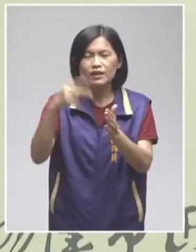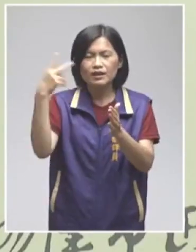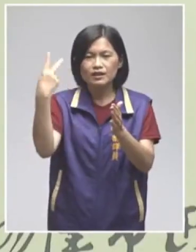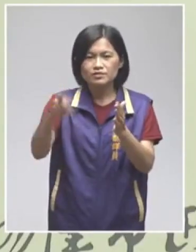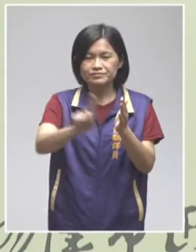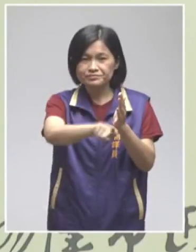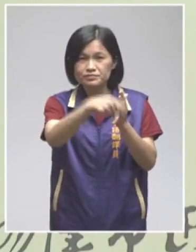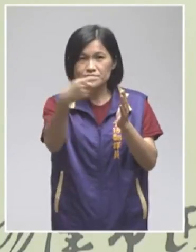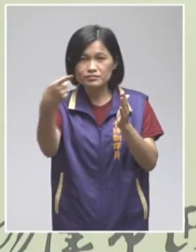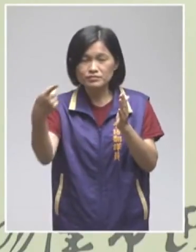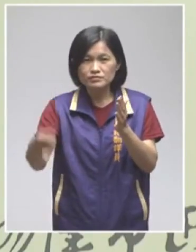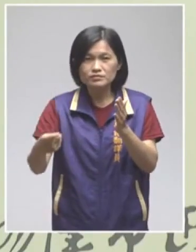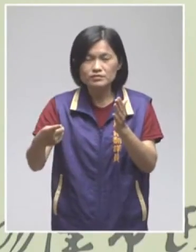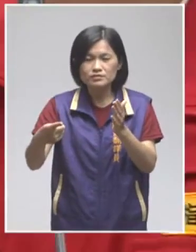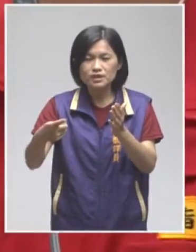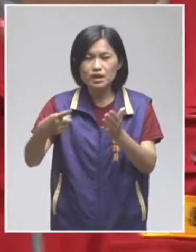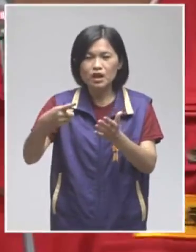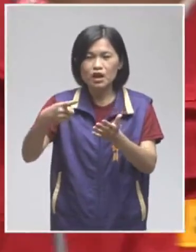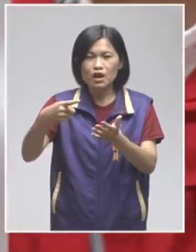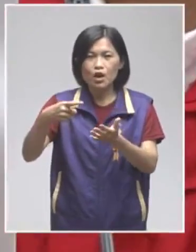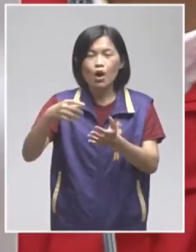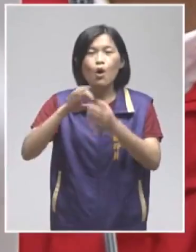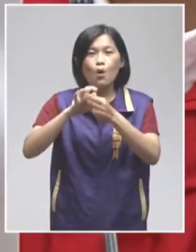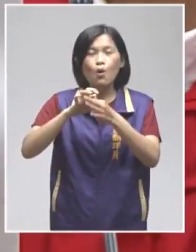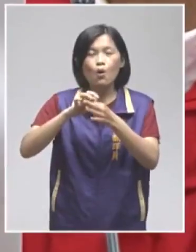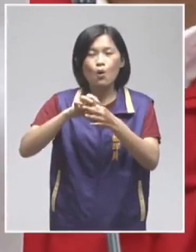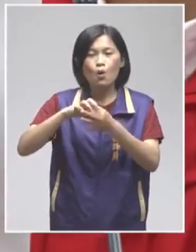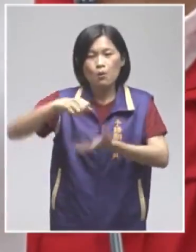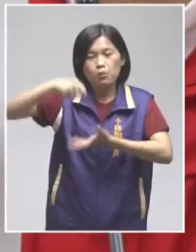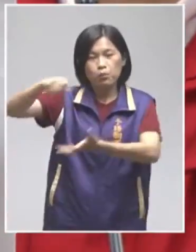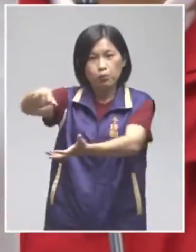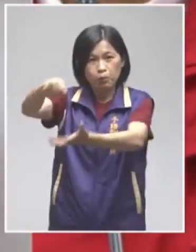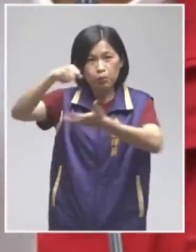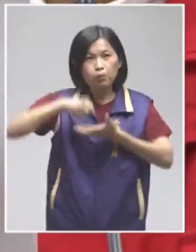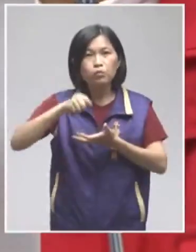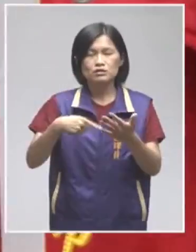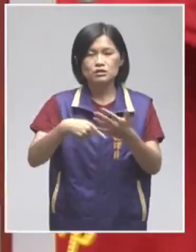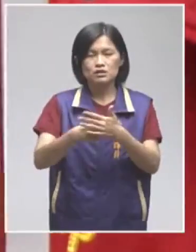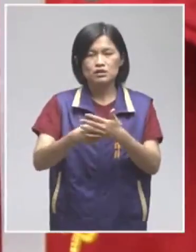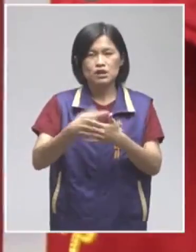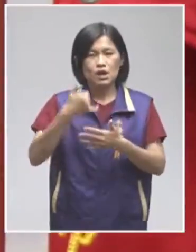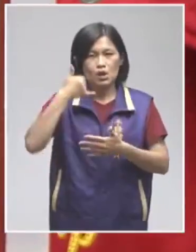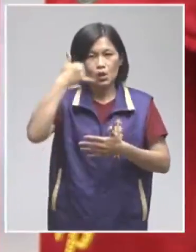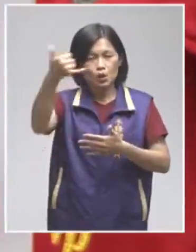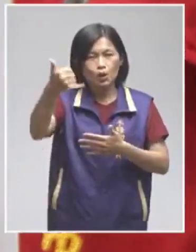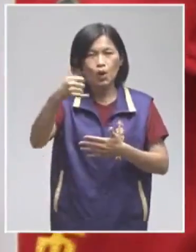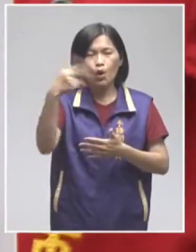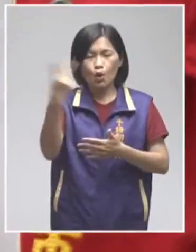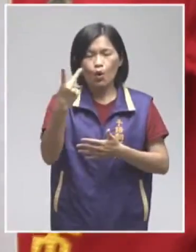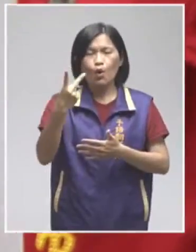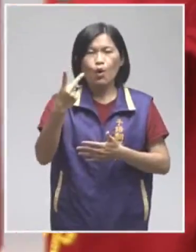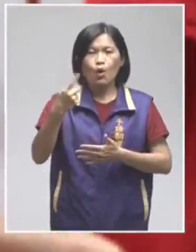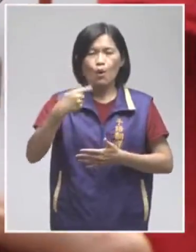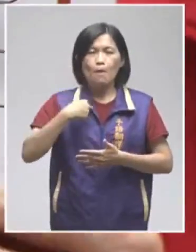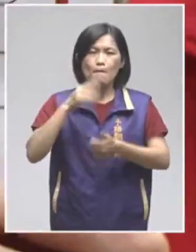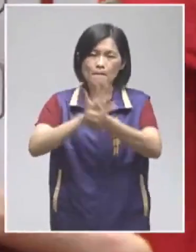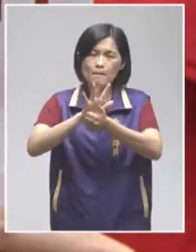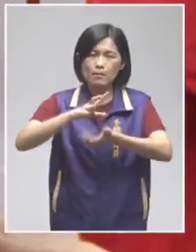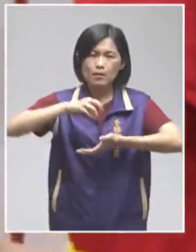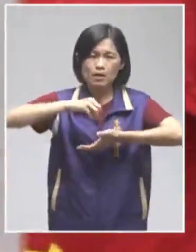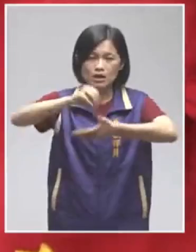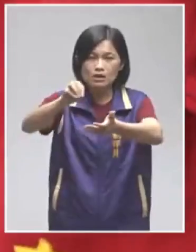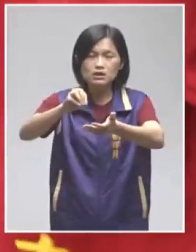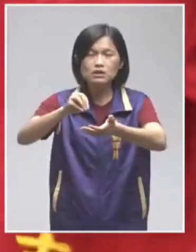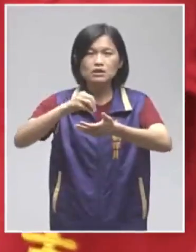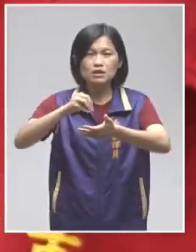的都没有家人，或是有其他的状况找不到人帮忙，也可以拨给38区的关怀中心来请求协助。 行动不